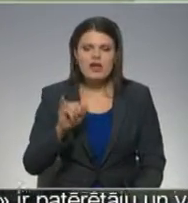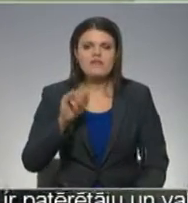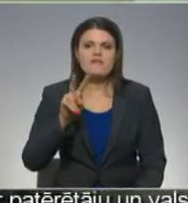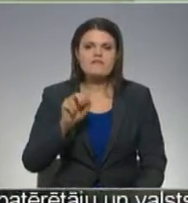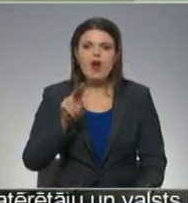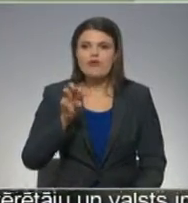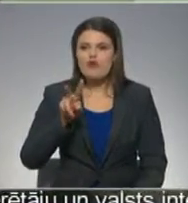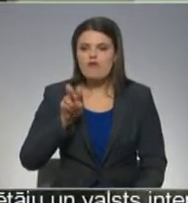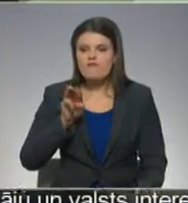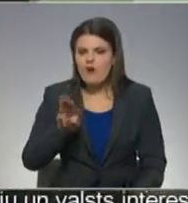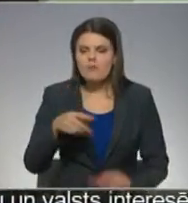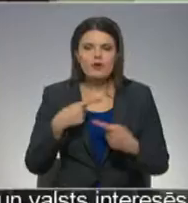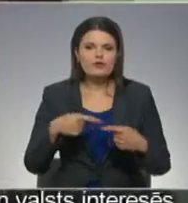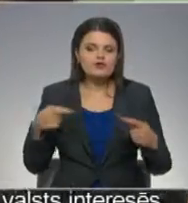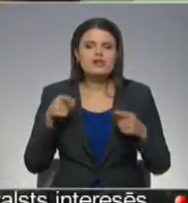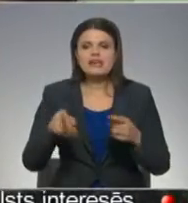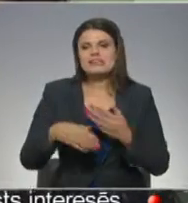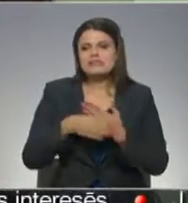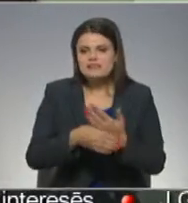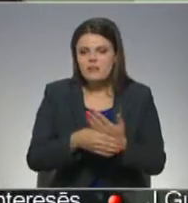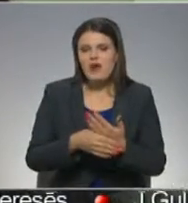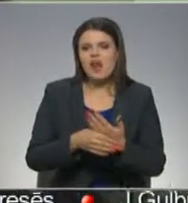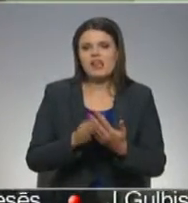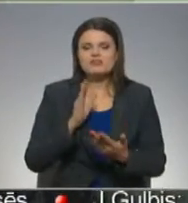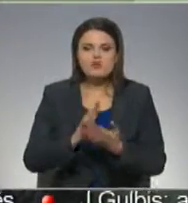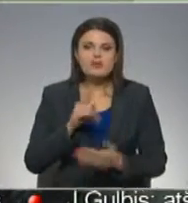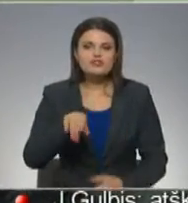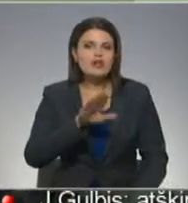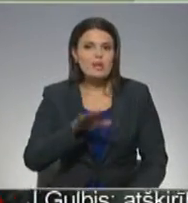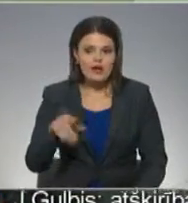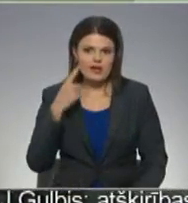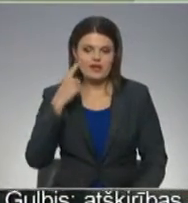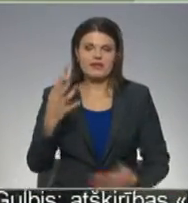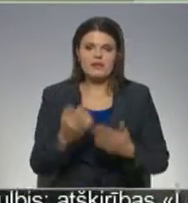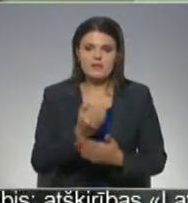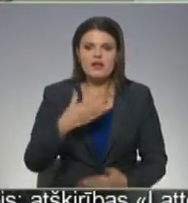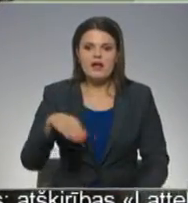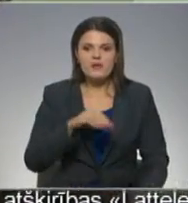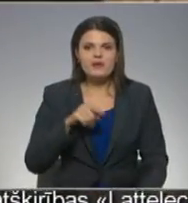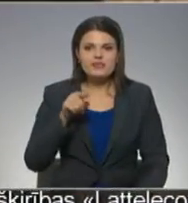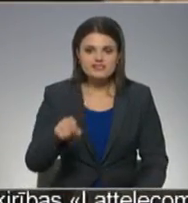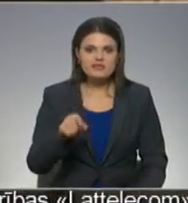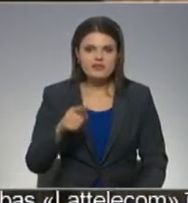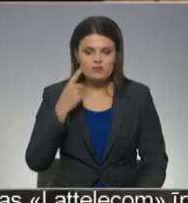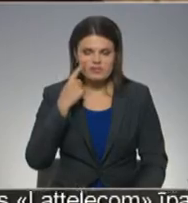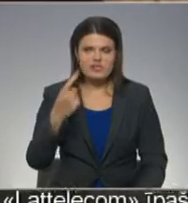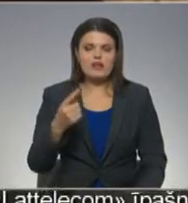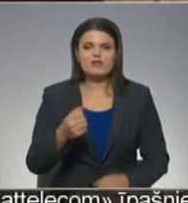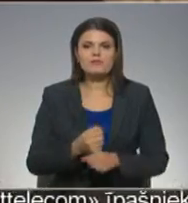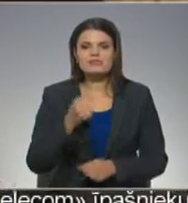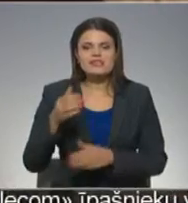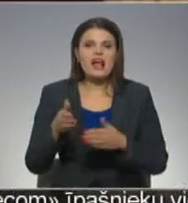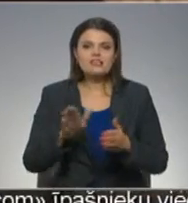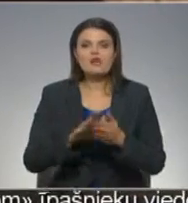daudz konkursu. Un tas palīdz, tas noteikti, šie bērniņi parādās, mēs viņus ieraugam. Stingrākais ceļš